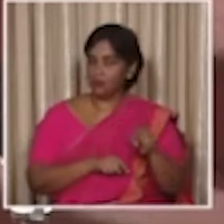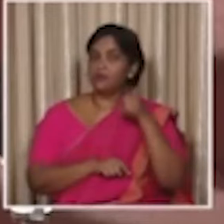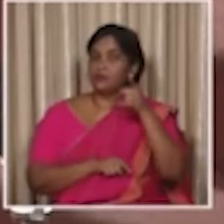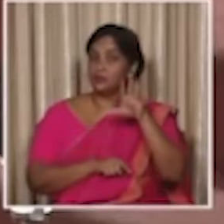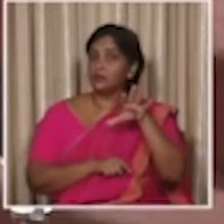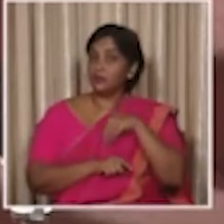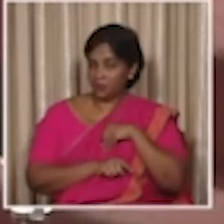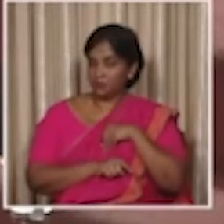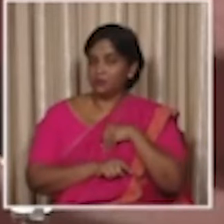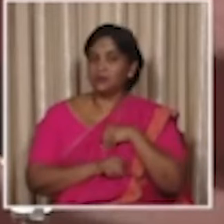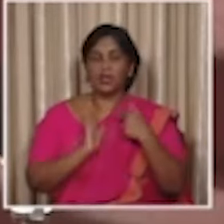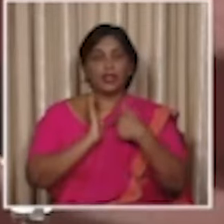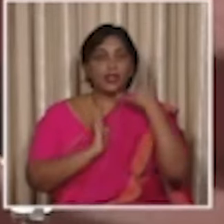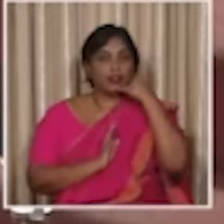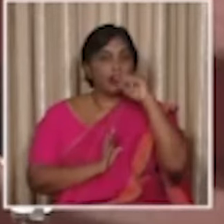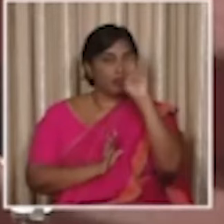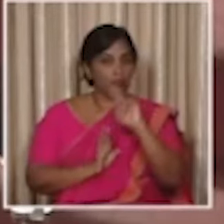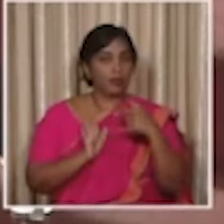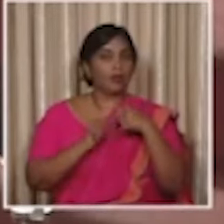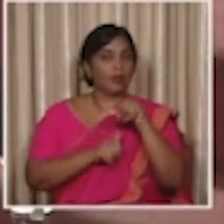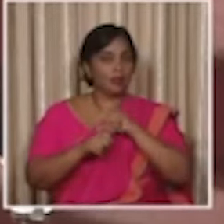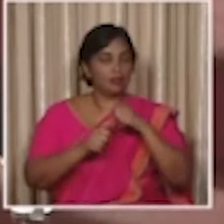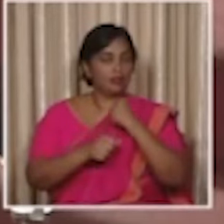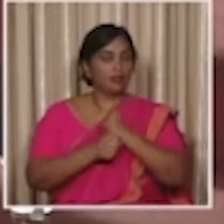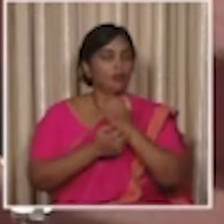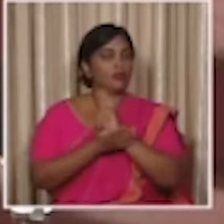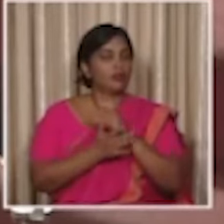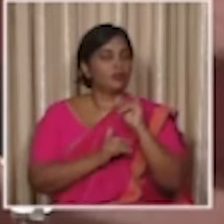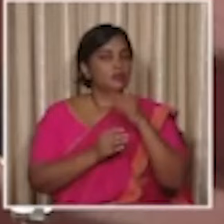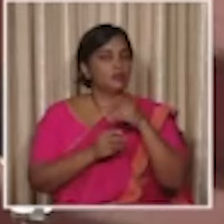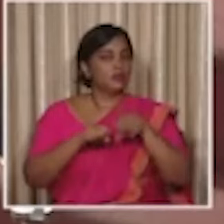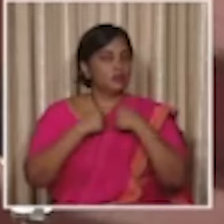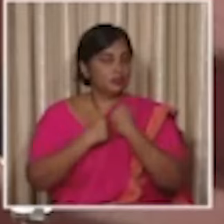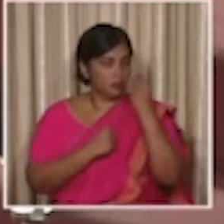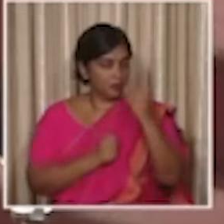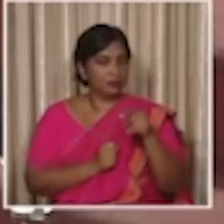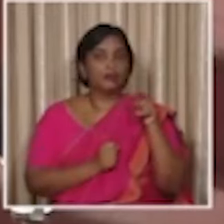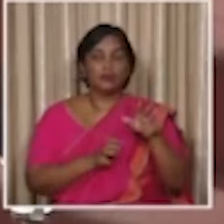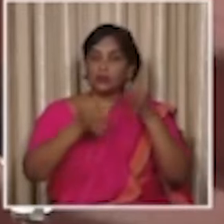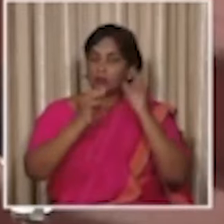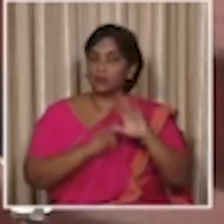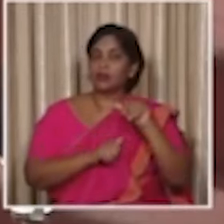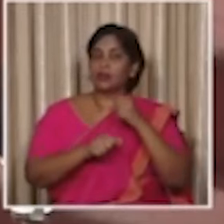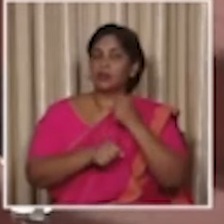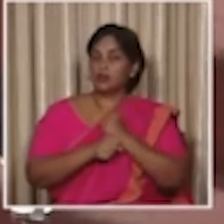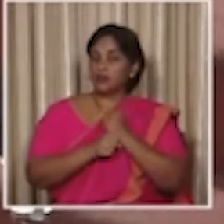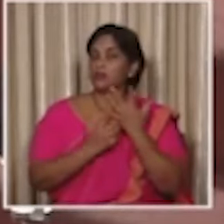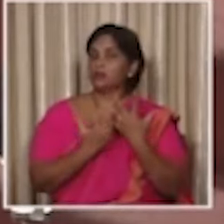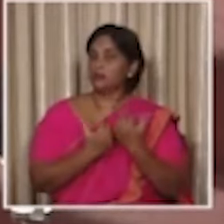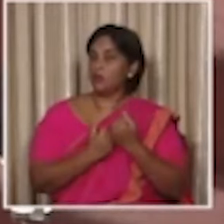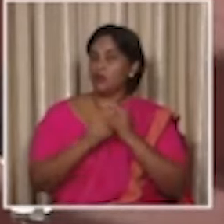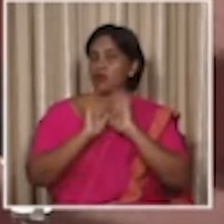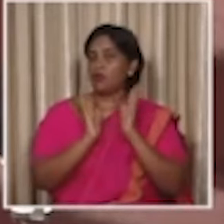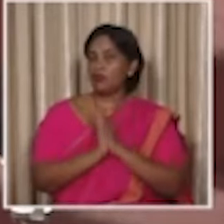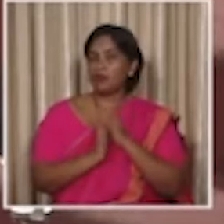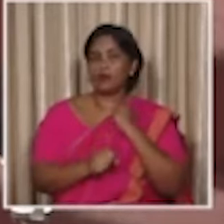ඔබතුමන් පිළිගන්නේද? ටෙලිකොම් ආයතනයේ රාජ්‍ය කොටස් යම්කි සමාගමකට පැවරීමේදී නිසි රාජ්‍ය භාරය කුපමණ